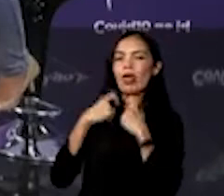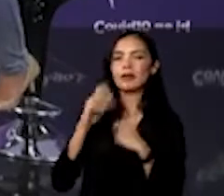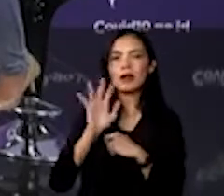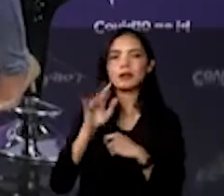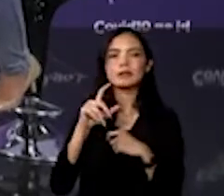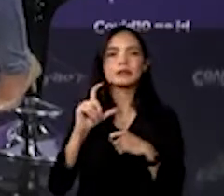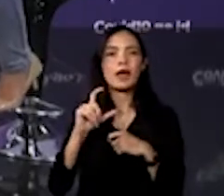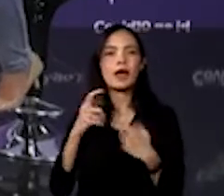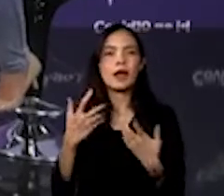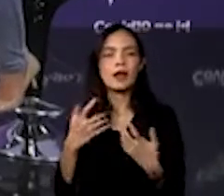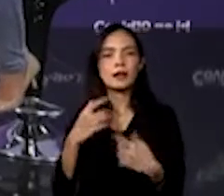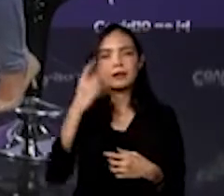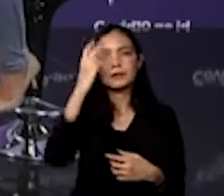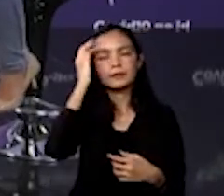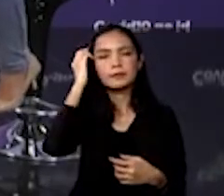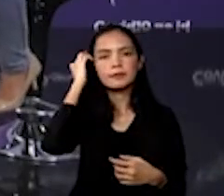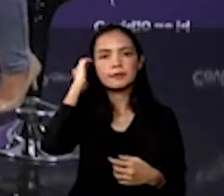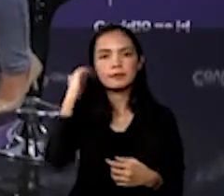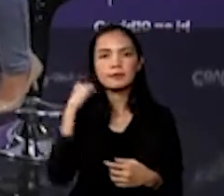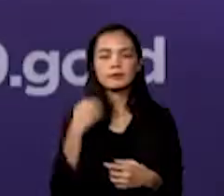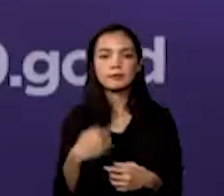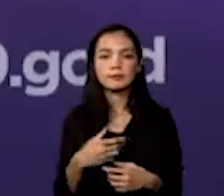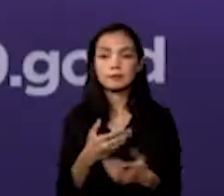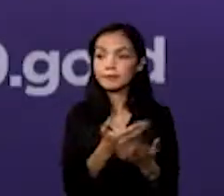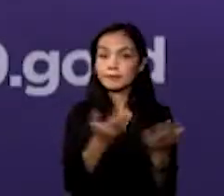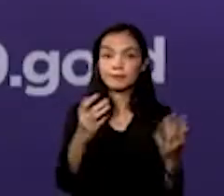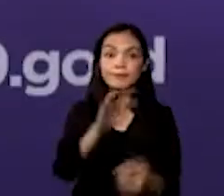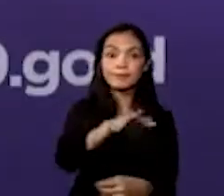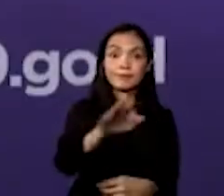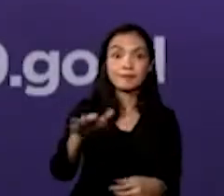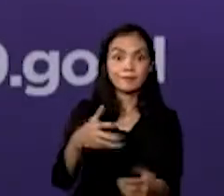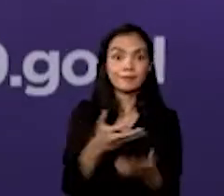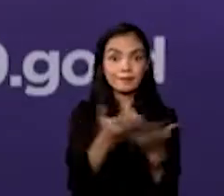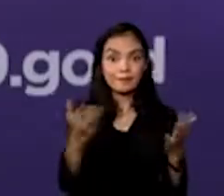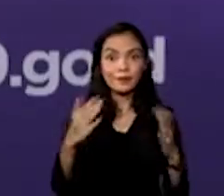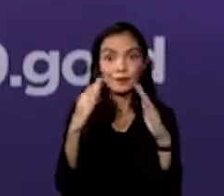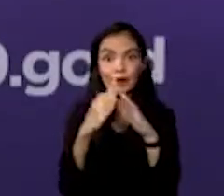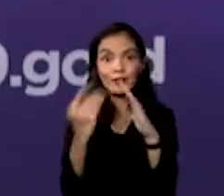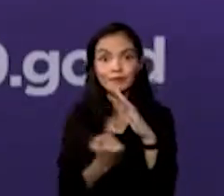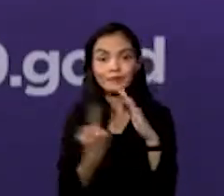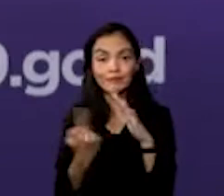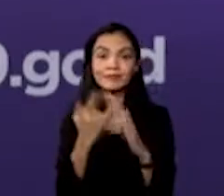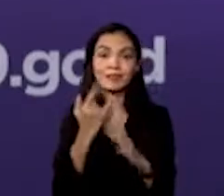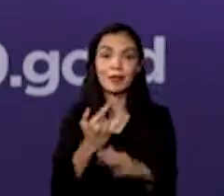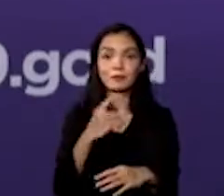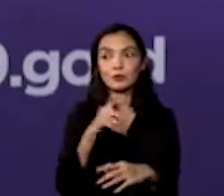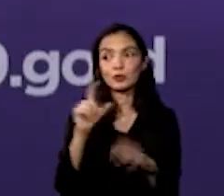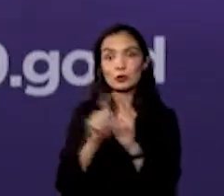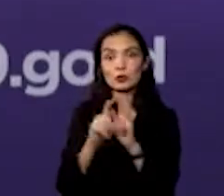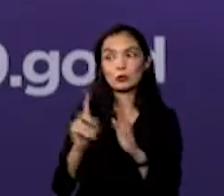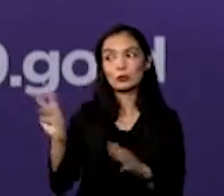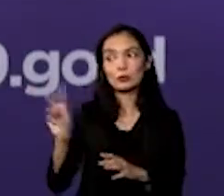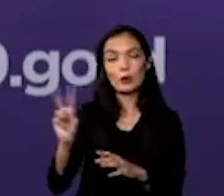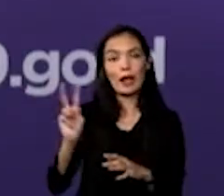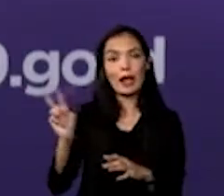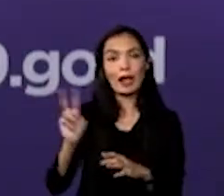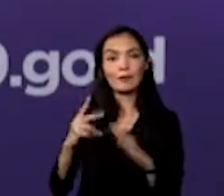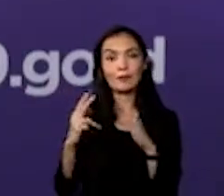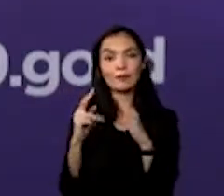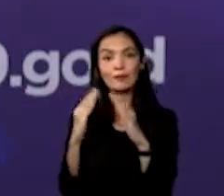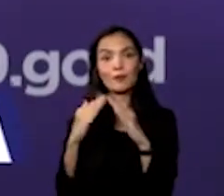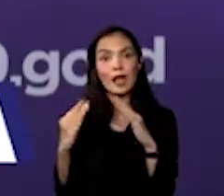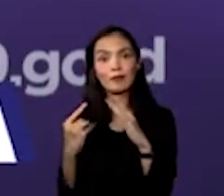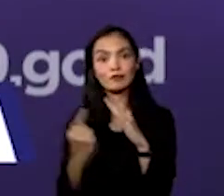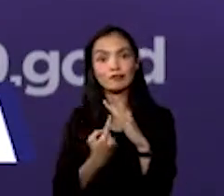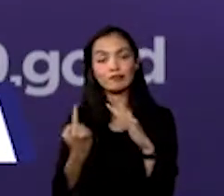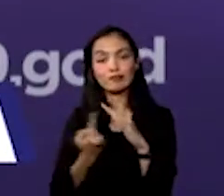pemirsa jadi eh tips untuk pemirsa khususnya kita yang di rumah kayak adik-adik ini jadi ee satu kita